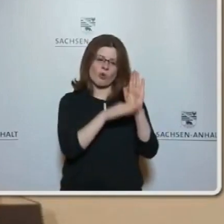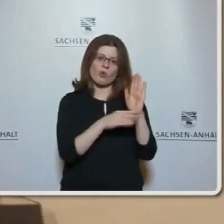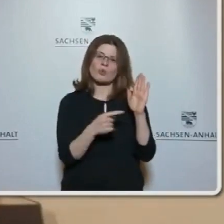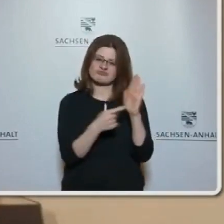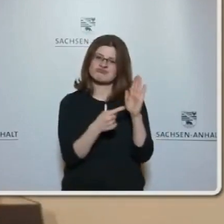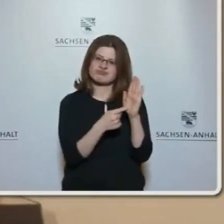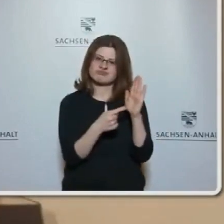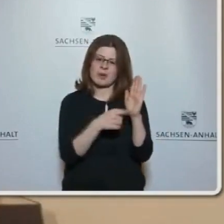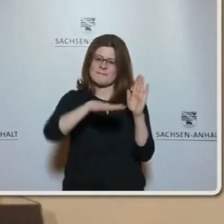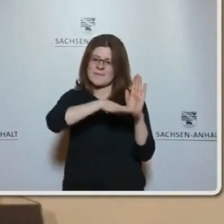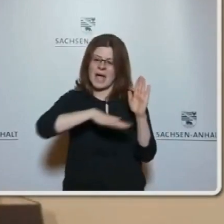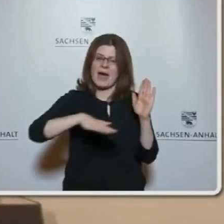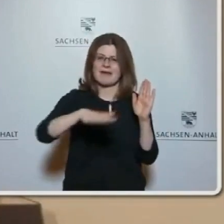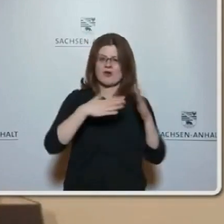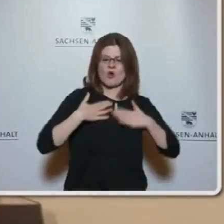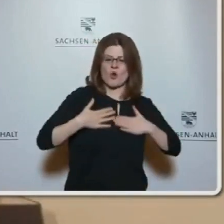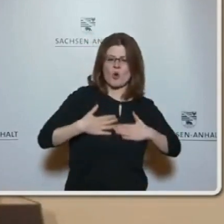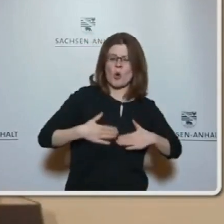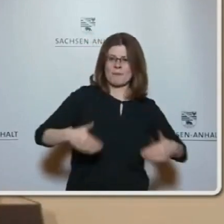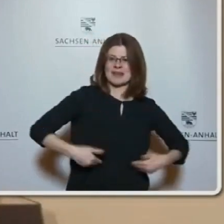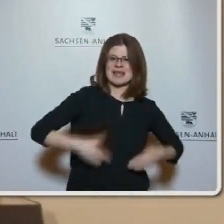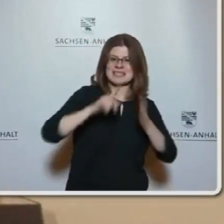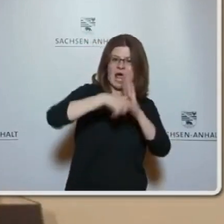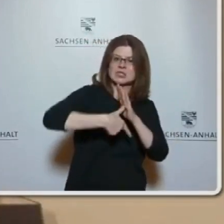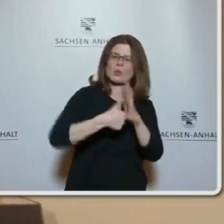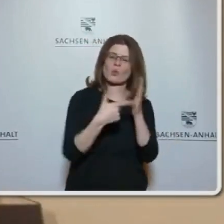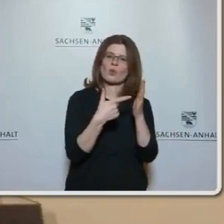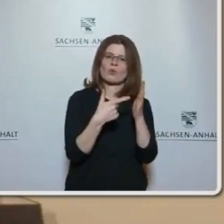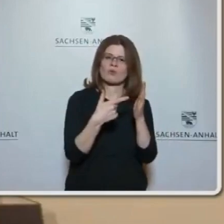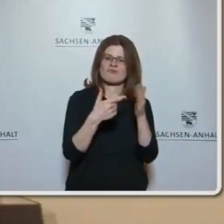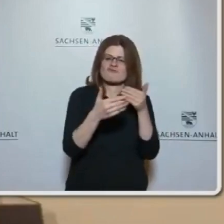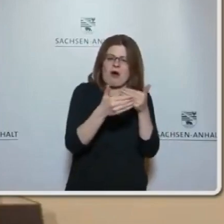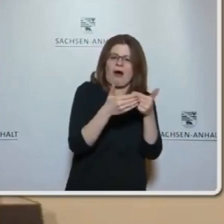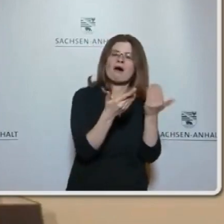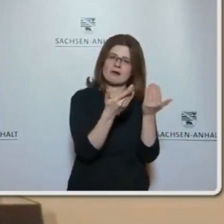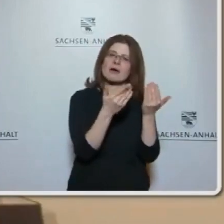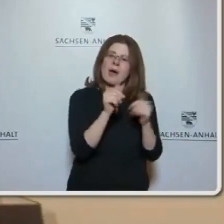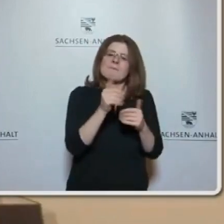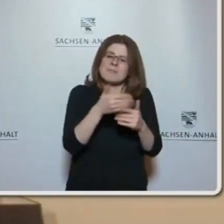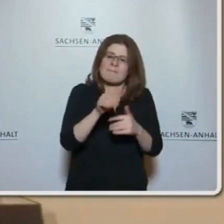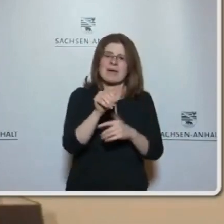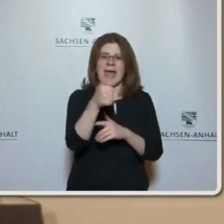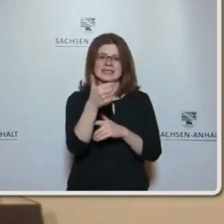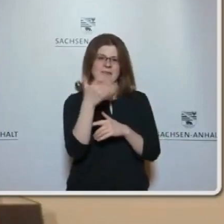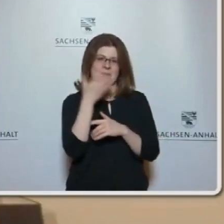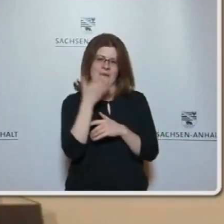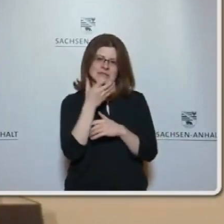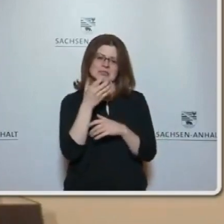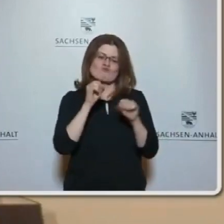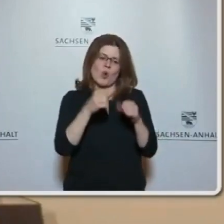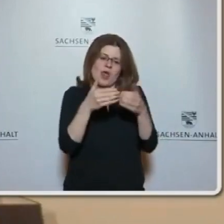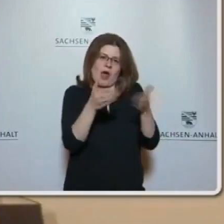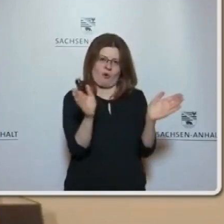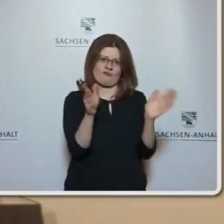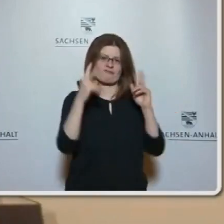dieser Bereich, den ich gerade beschrieben habe, ist dann ab 1.3. scharf geschaltet. Ich habe mich bemüht, und das